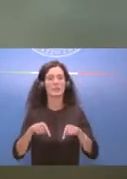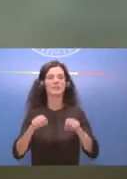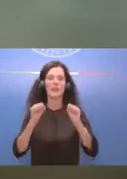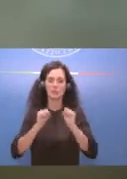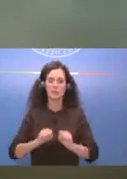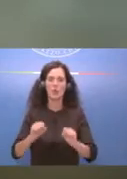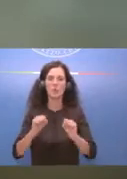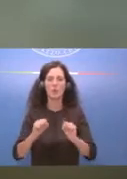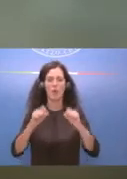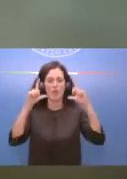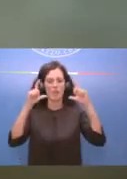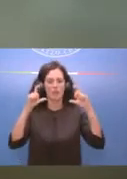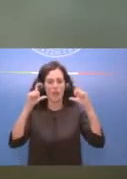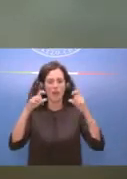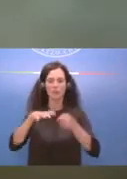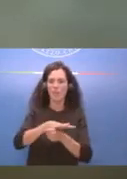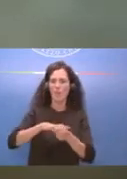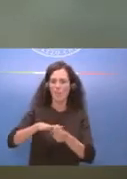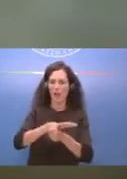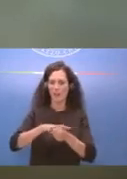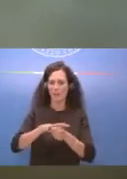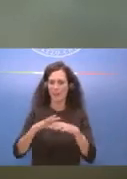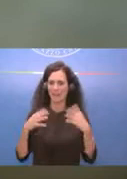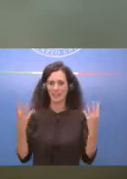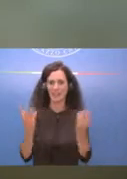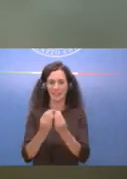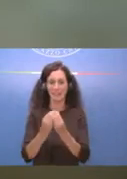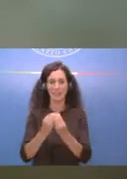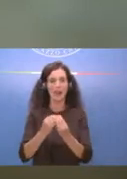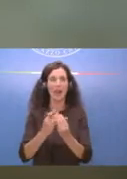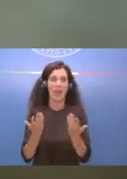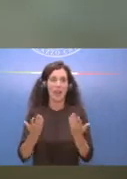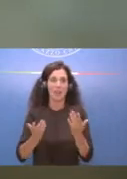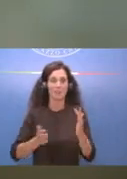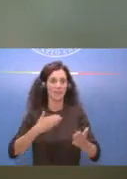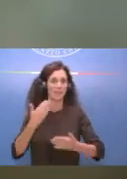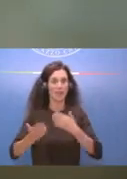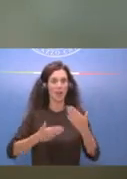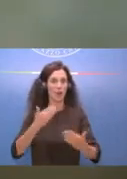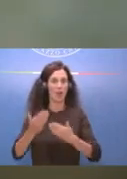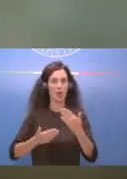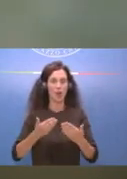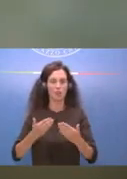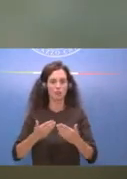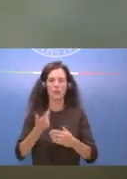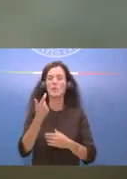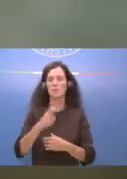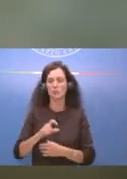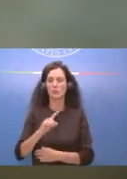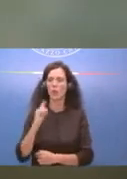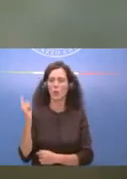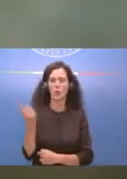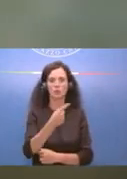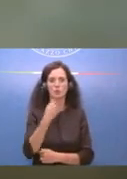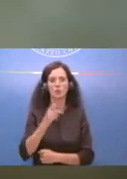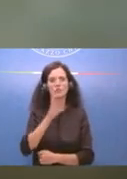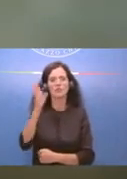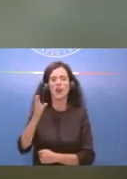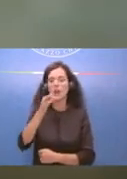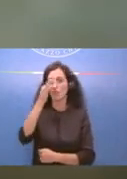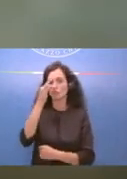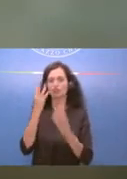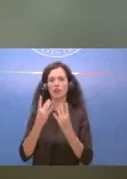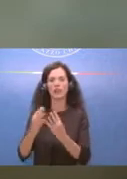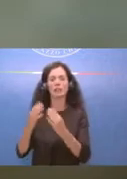vaste aree wi consuete efimkin we must hleb in del quirinale gardens amico del concerto diretto dal maestro